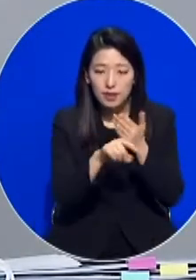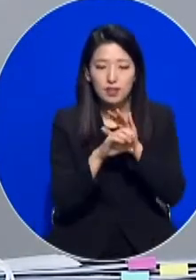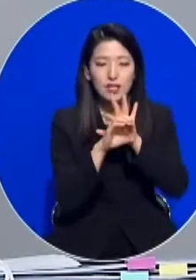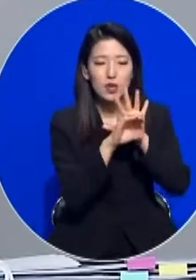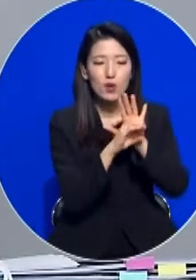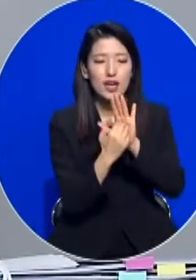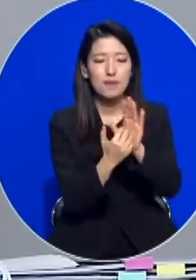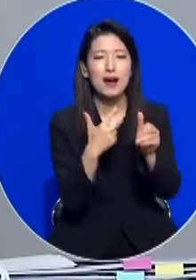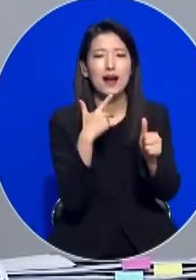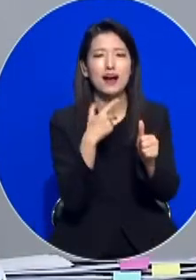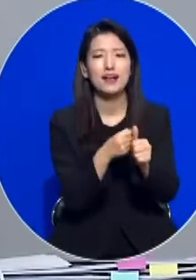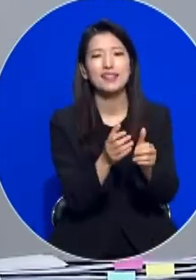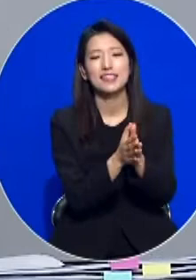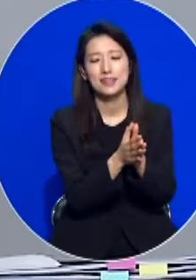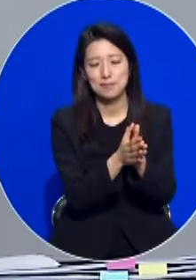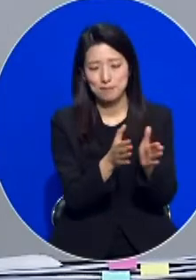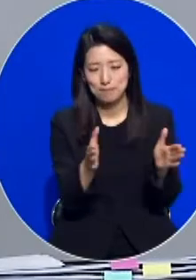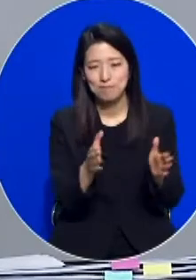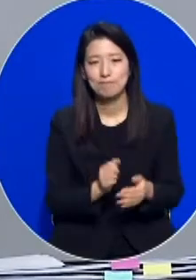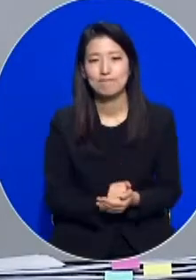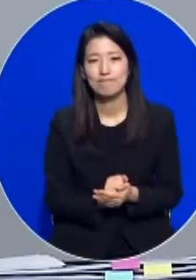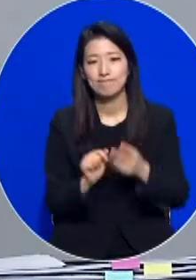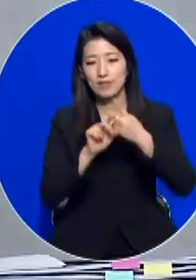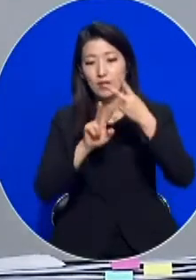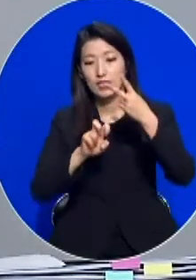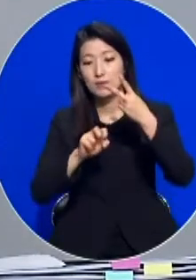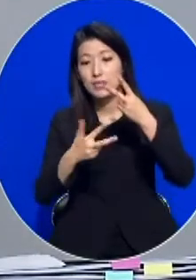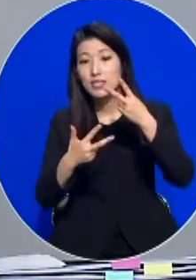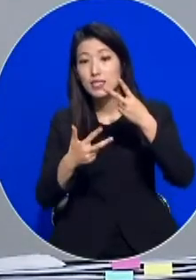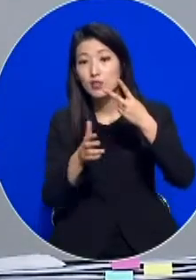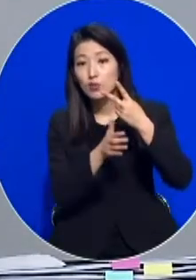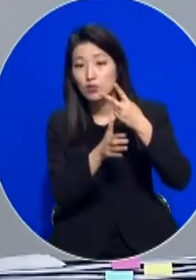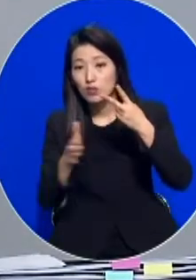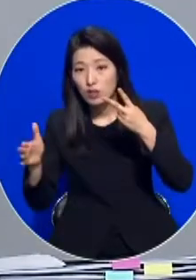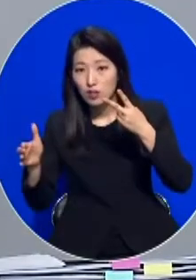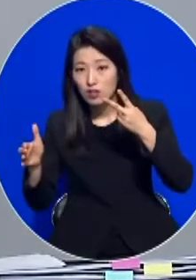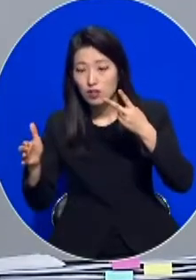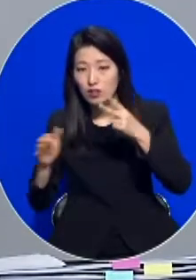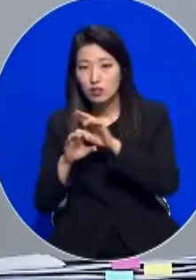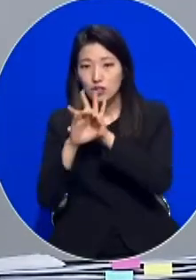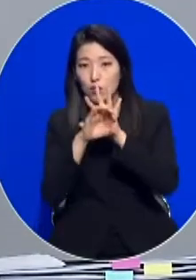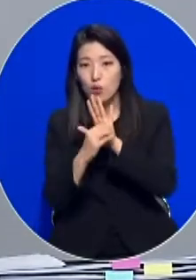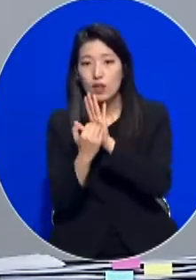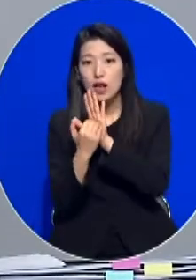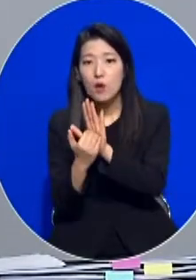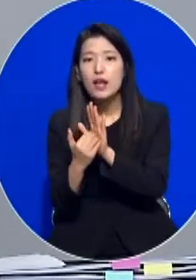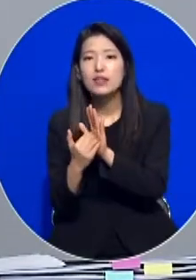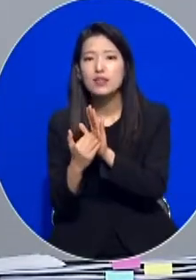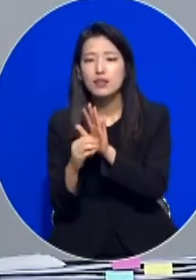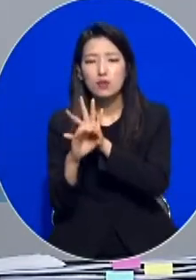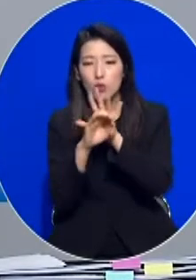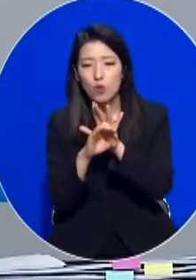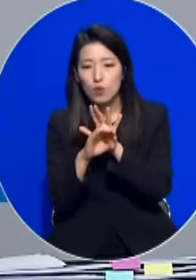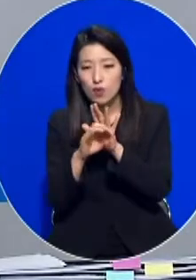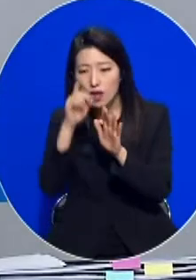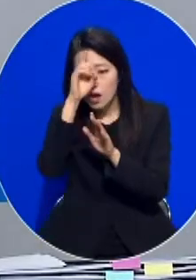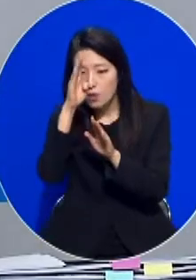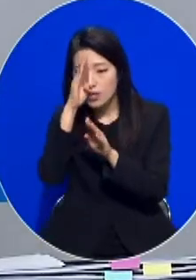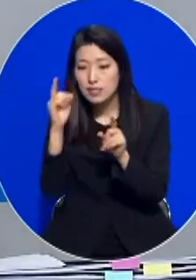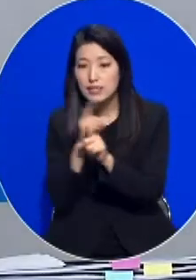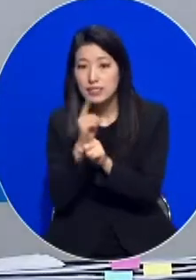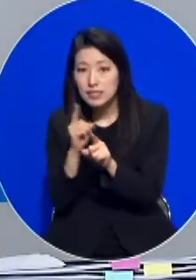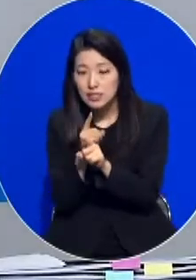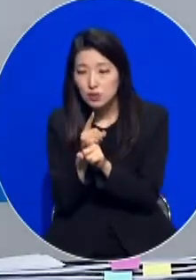예방접종이 시작됩니다. 또한 2월 27일 토요일부터는 코로나19 환자를 직접 치료하는 병원의